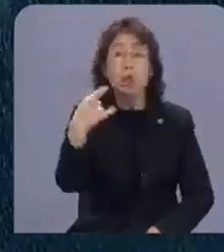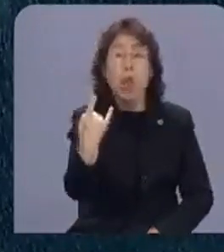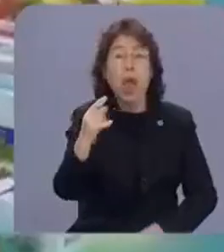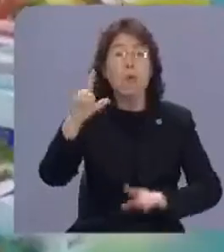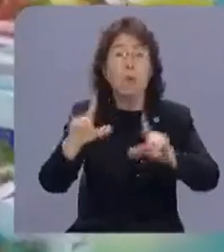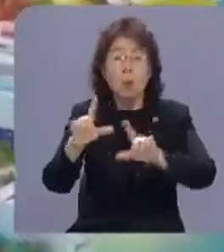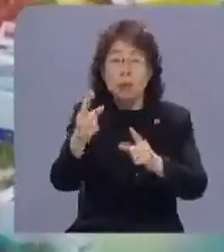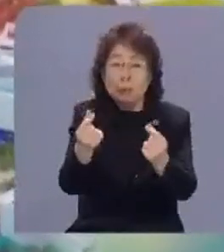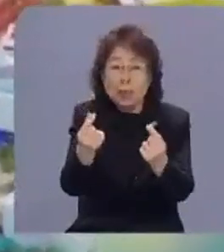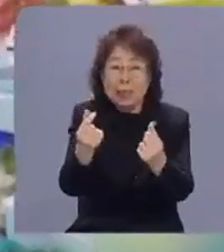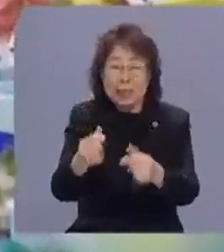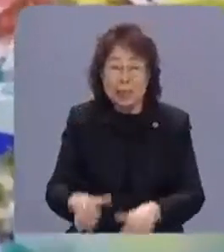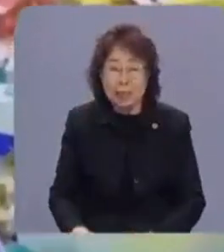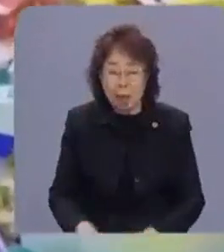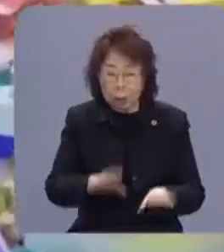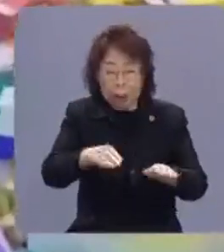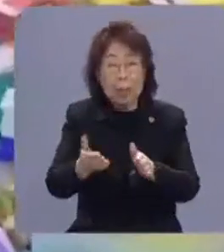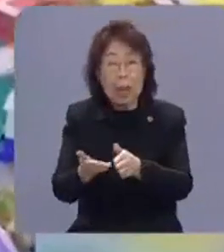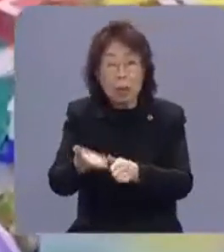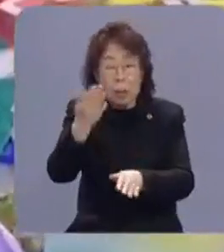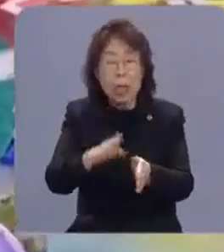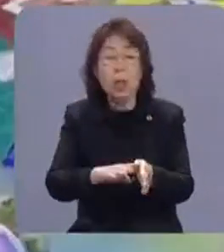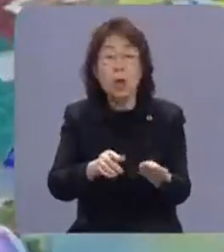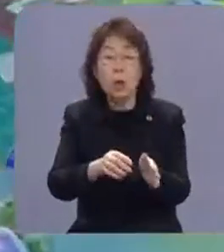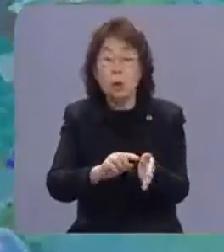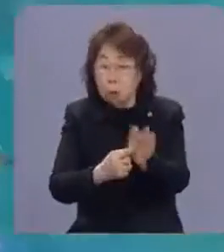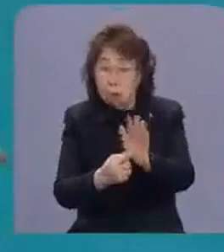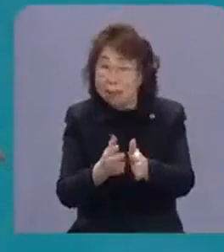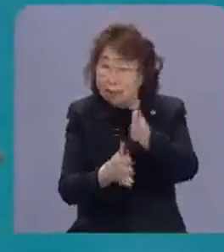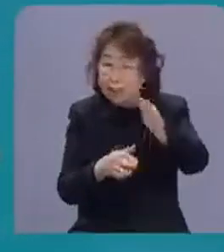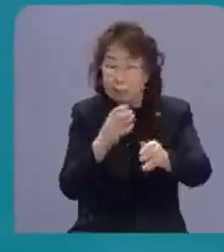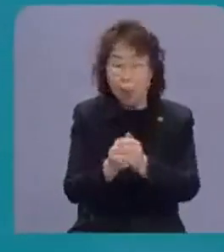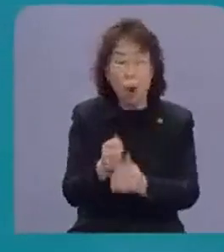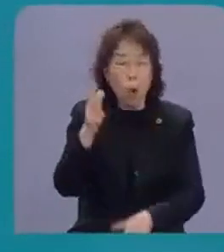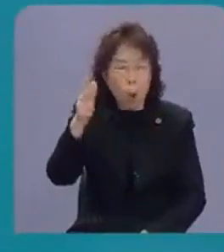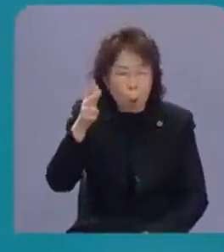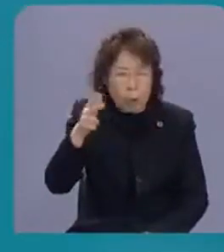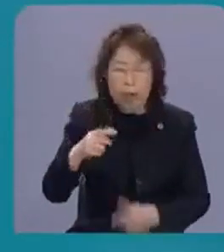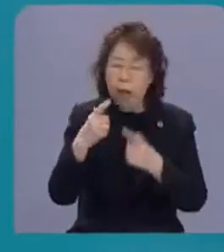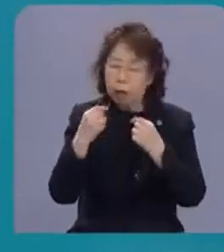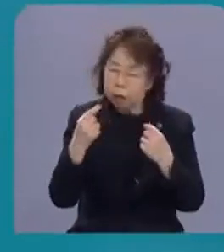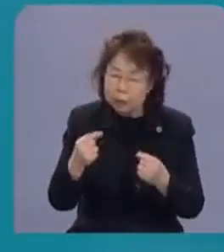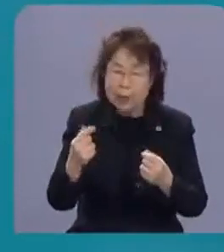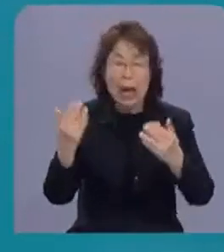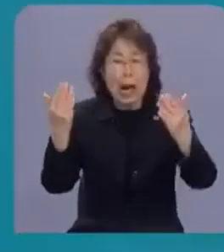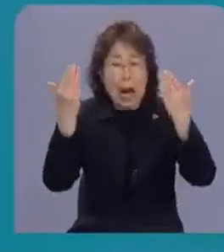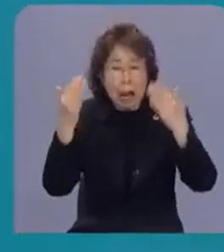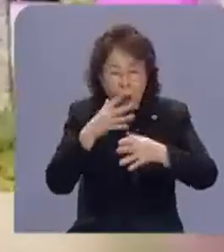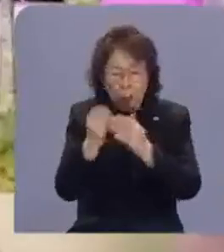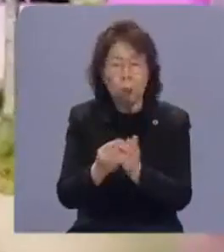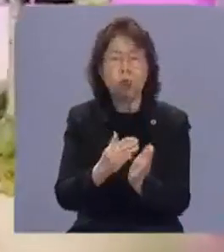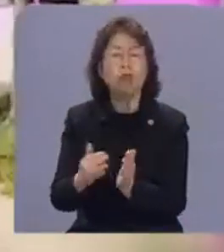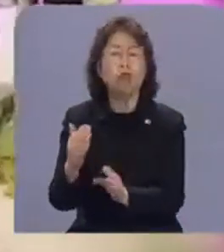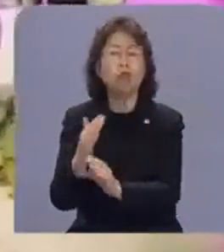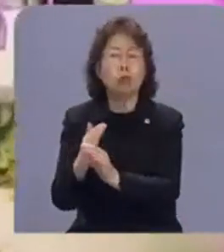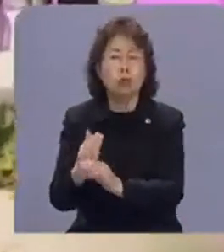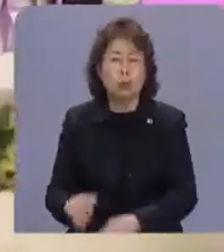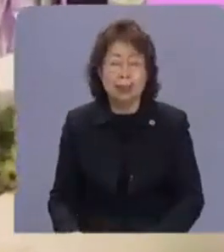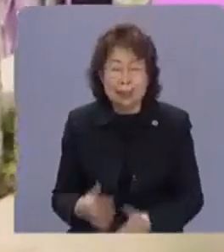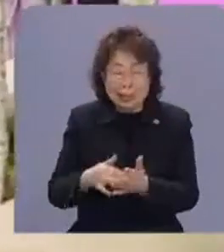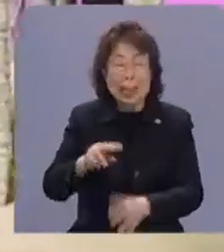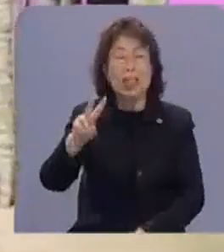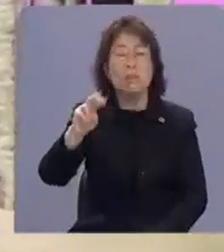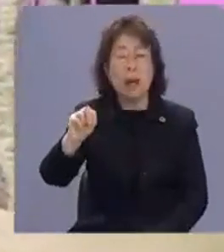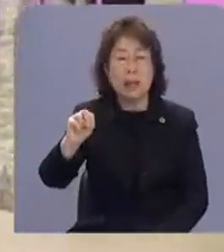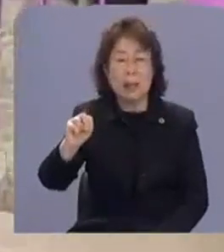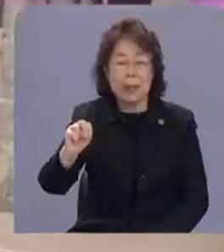모습입니다. 해상도시에는 주택 5천 채를 비롯해 호텔과 음식점, 학교 등이 갖춰집니다. 인구 2만